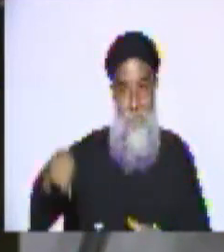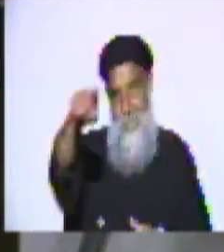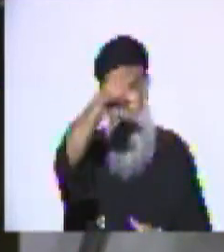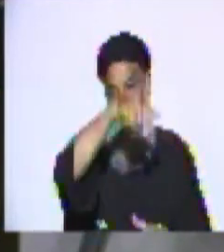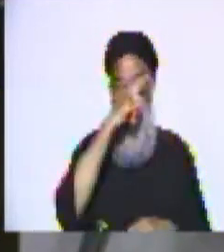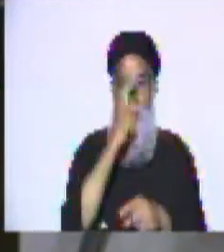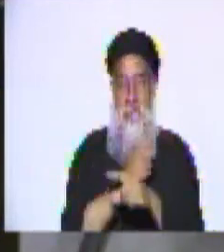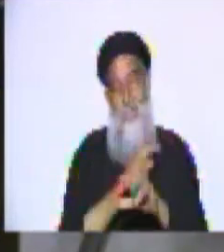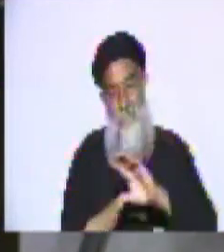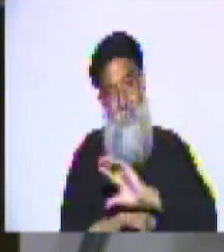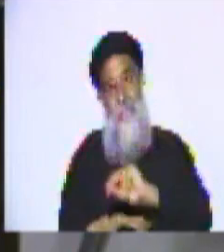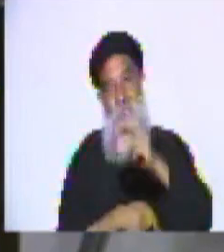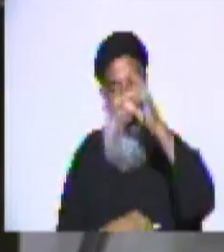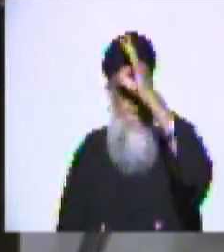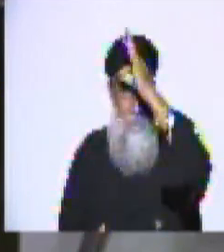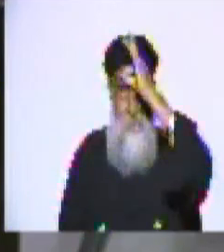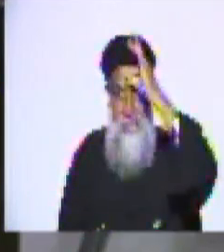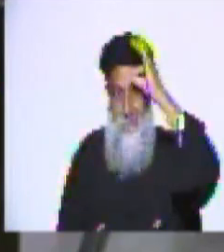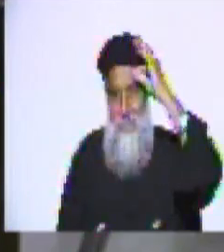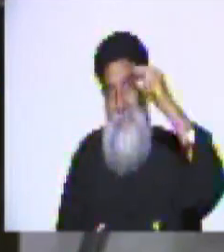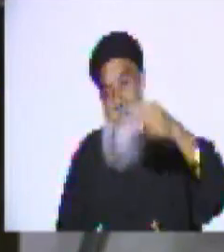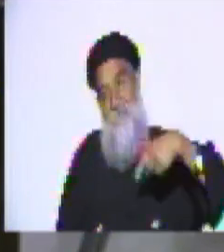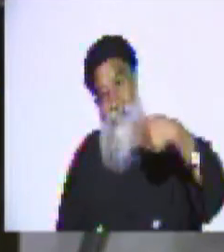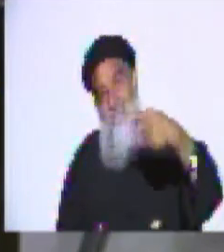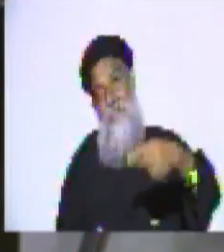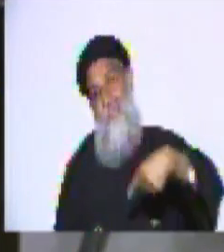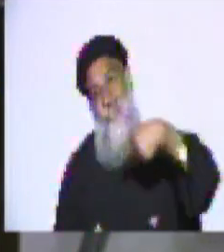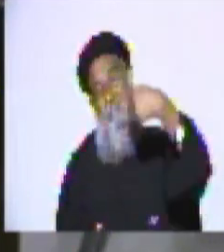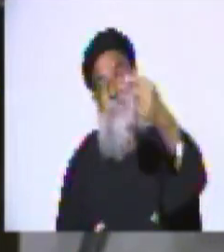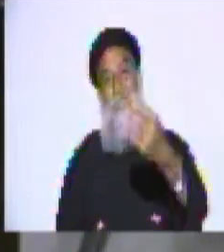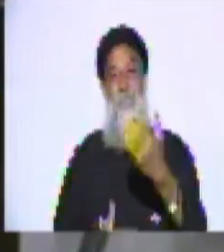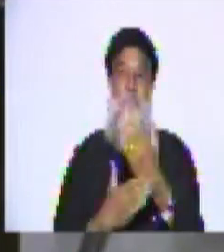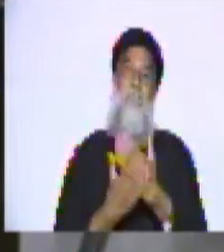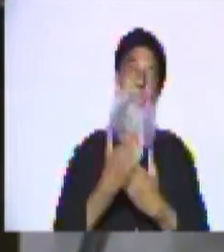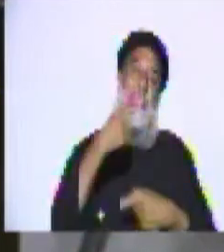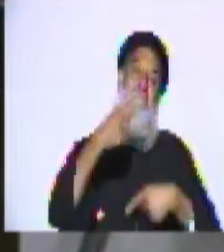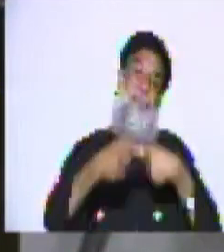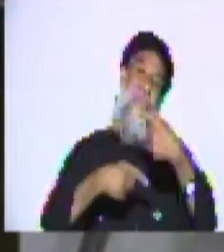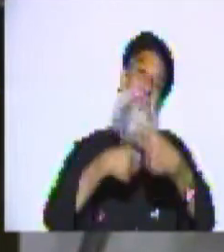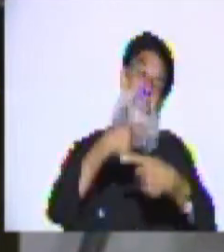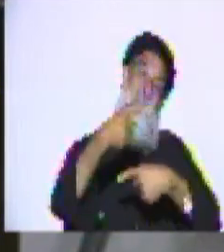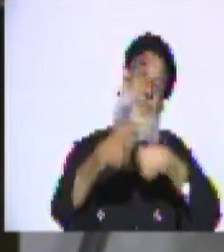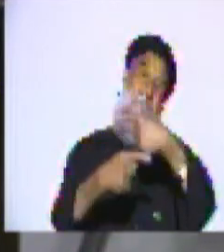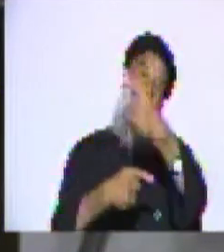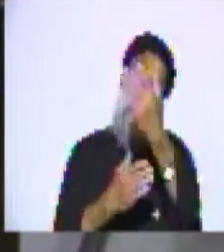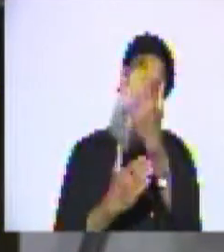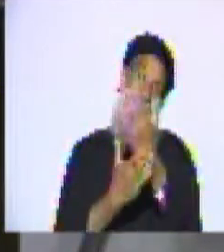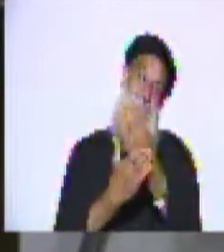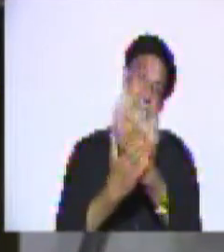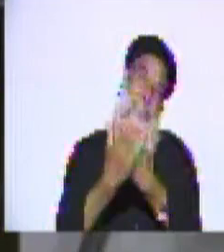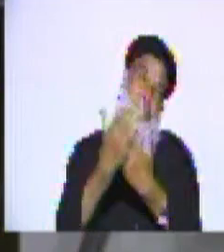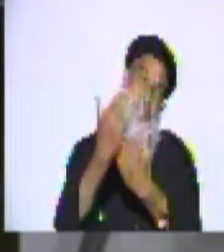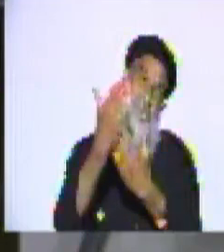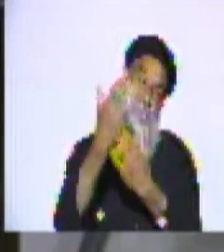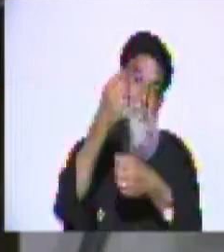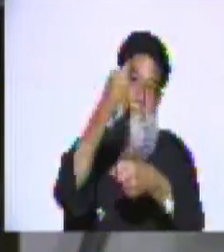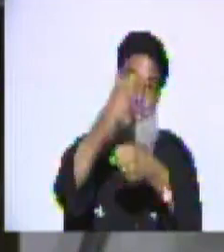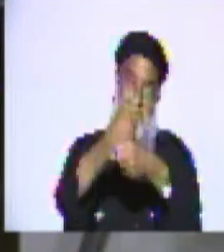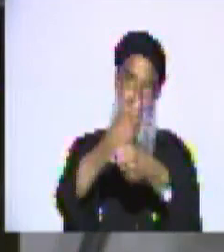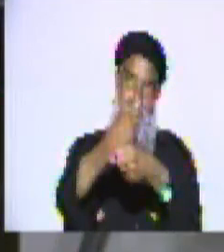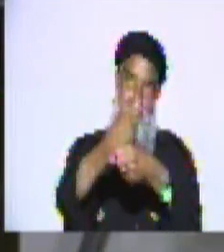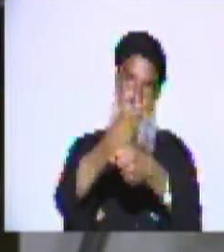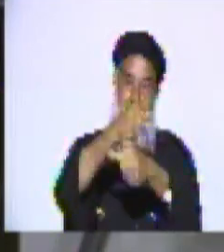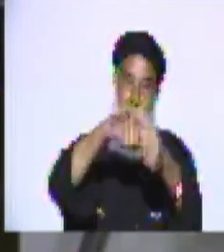الرسل. يعني عمل ربنا عمل متجدد باستمرار، يعني مش واقف على